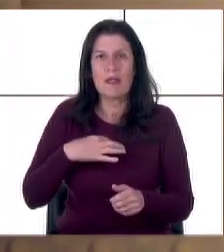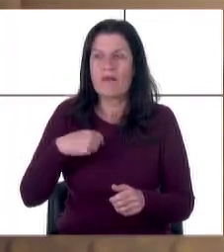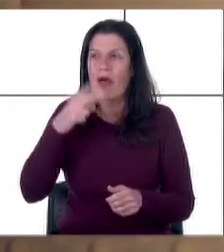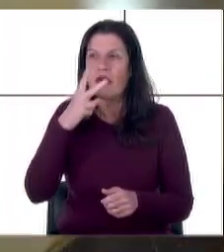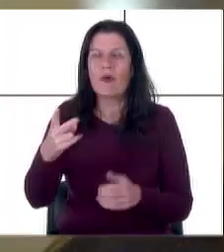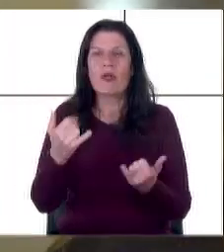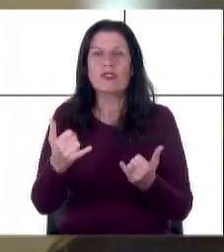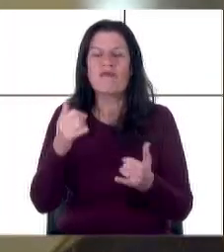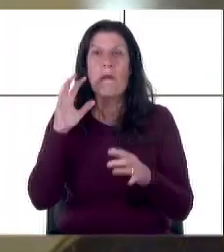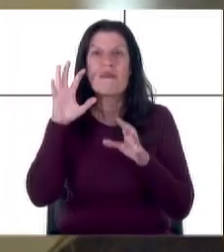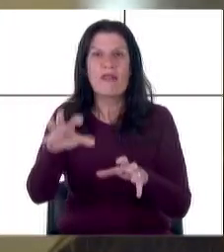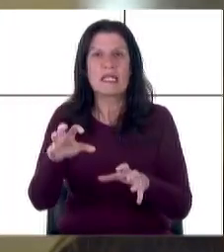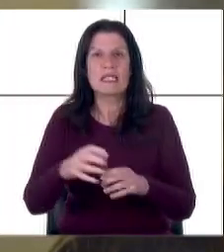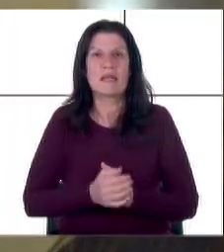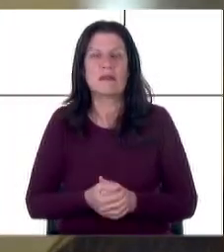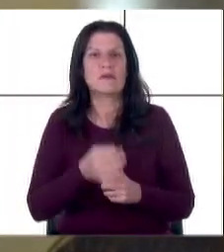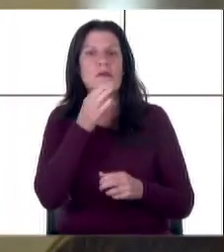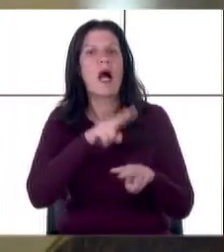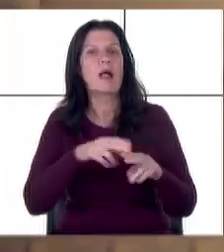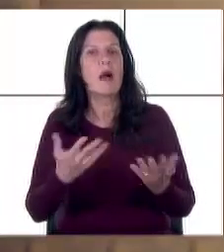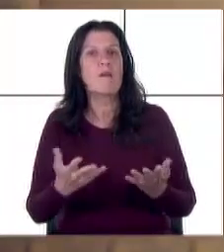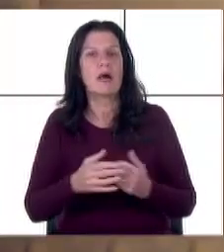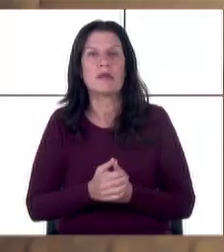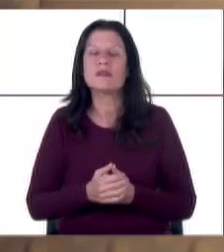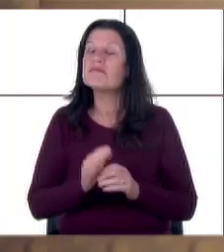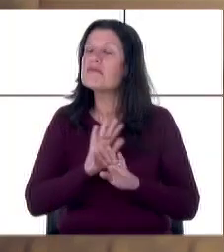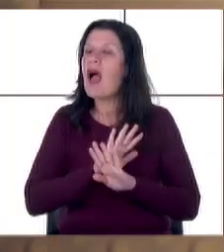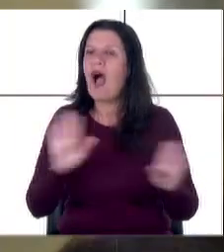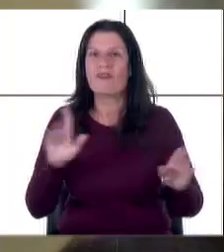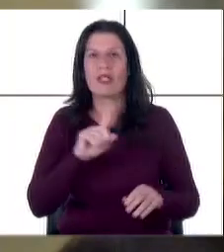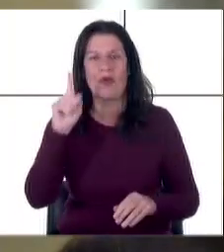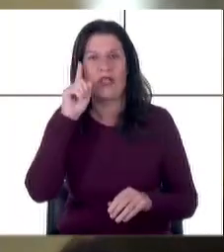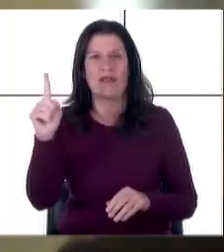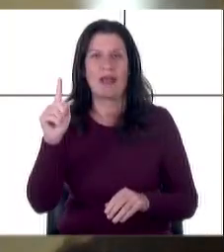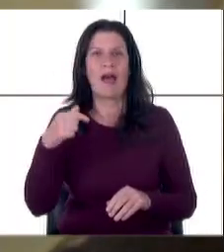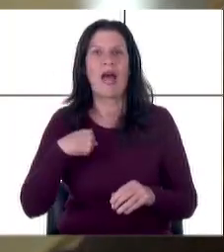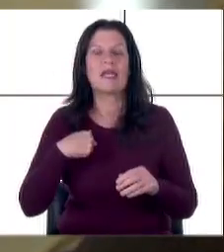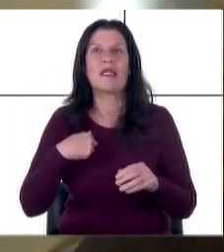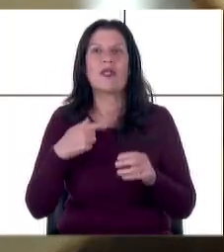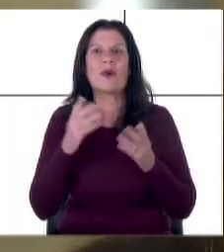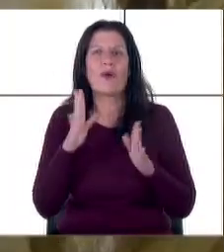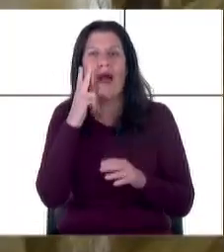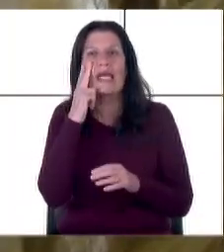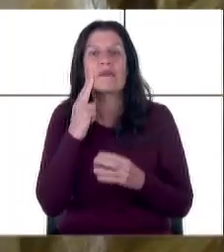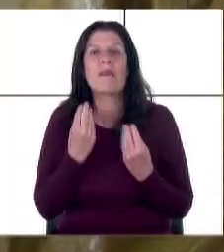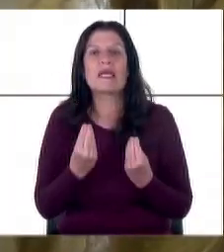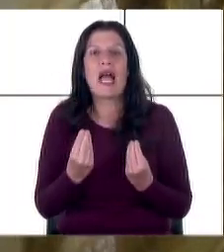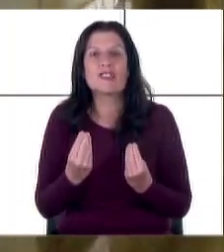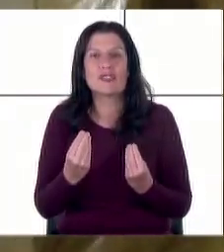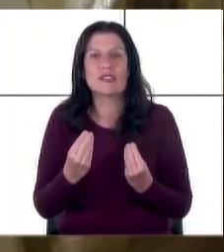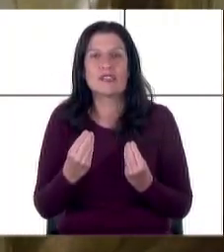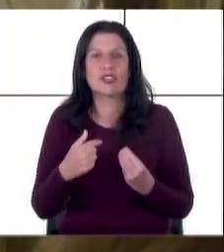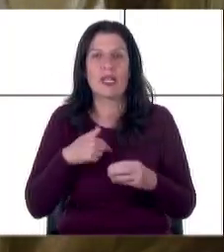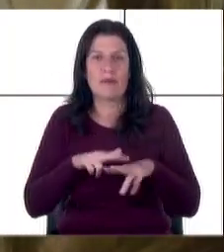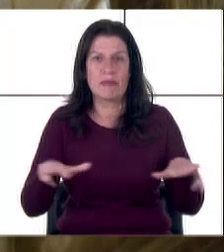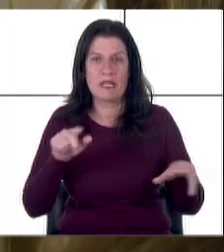כך? אני לא פניתי לאף אחד. אף אחד לא ידע מזה. כל כך התביישתי. כל כך התביישתי שהייתי בסיטואציה הזאת.